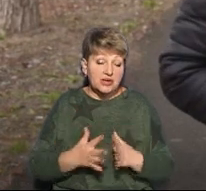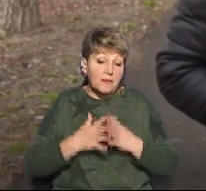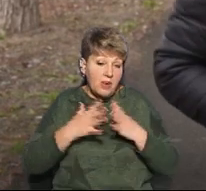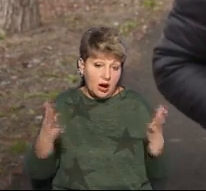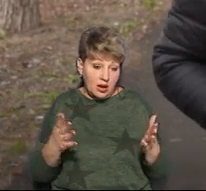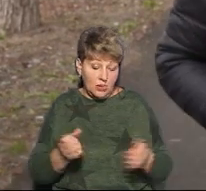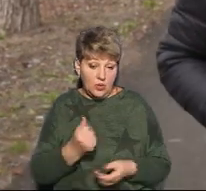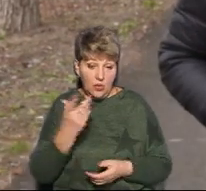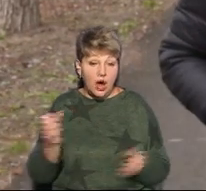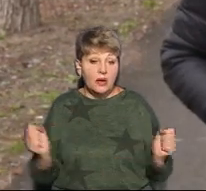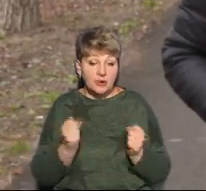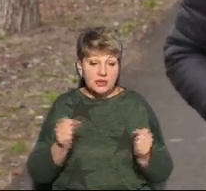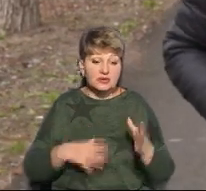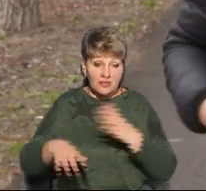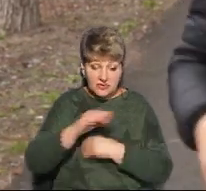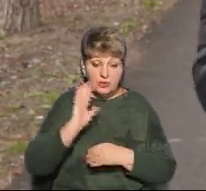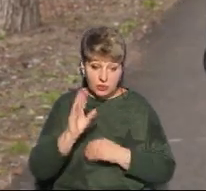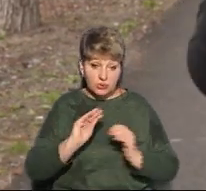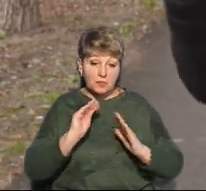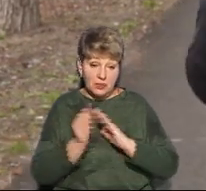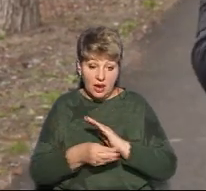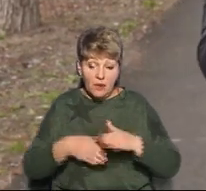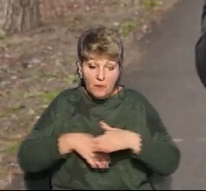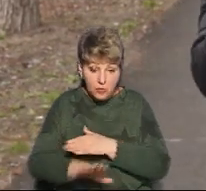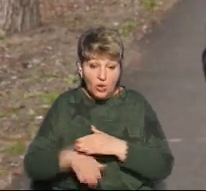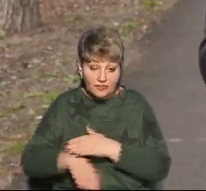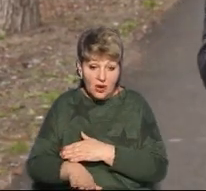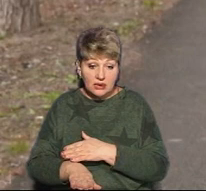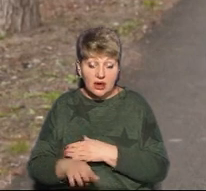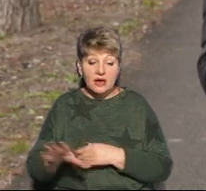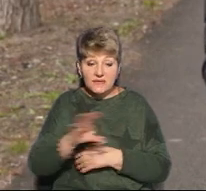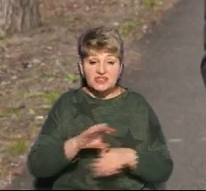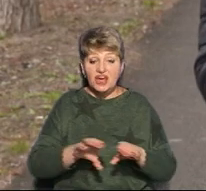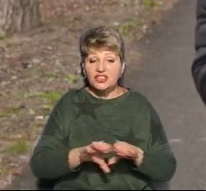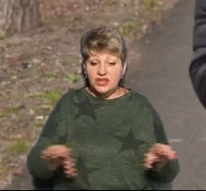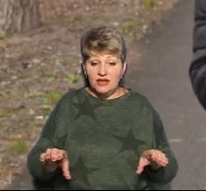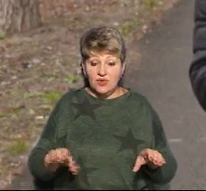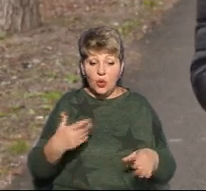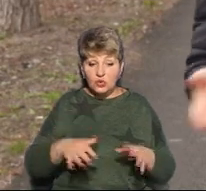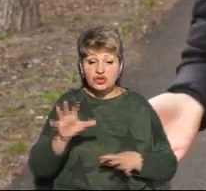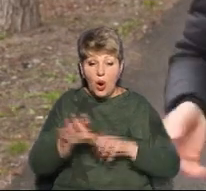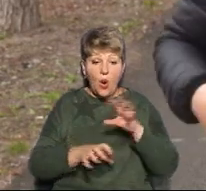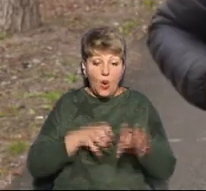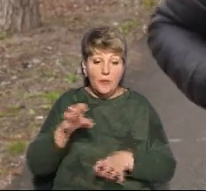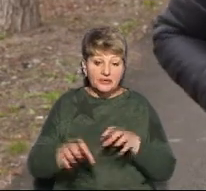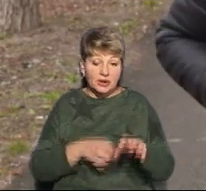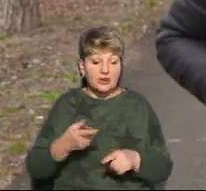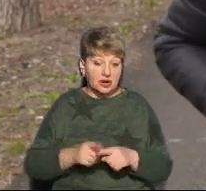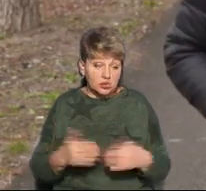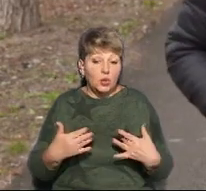І на зиму вони будуть усі в підвалі. В підвалі всі труби стекловата вже обдерта. Ну, і це